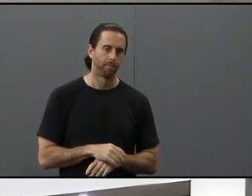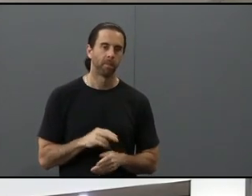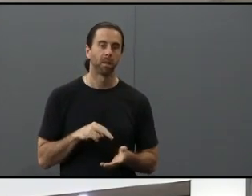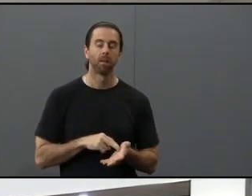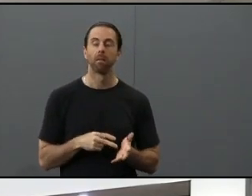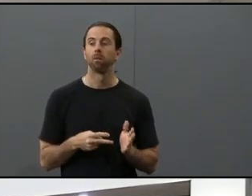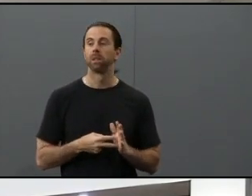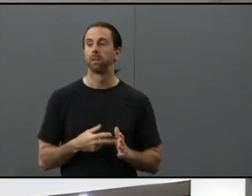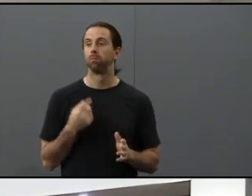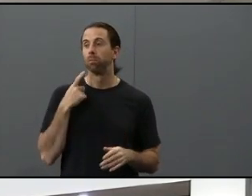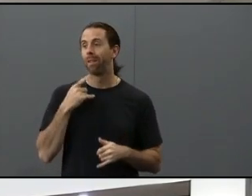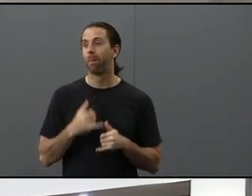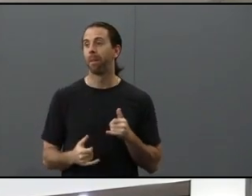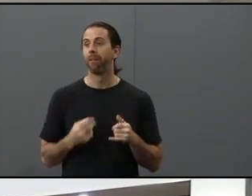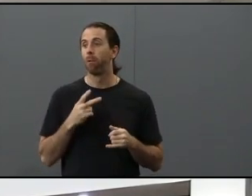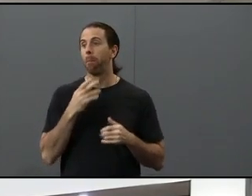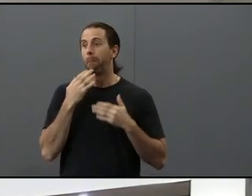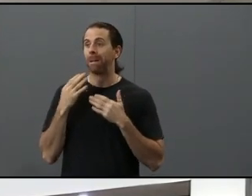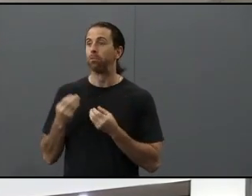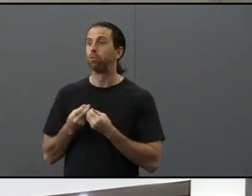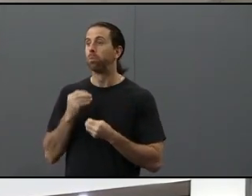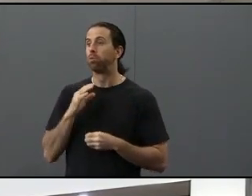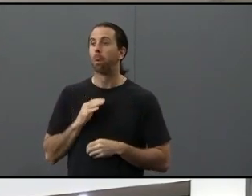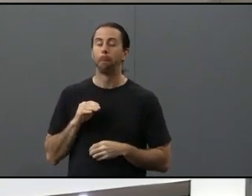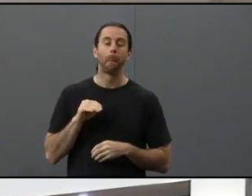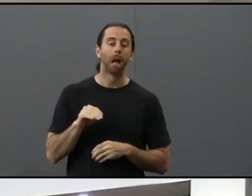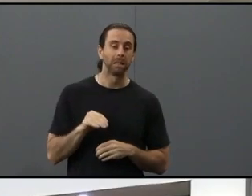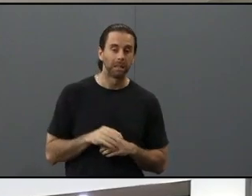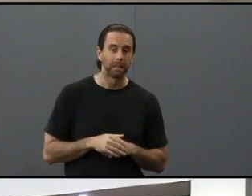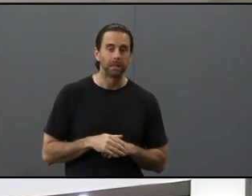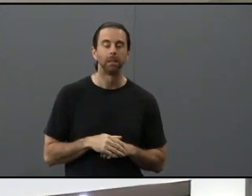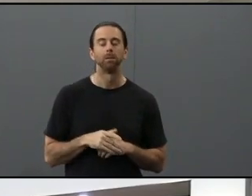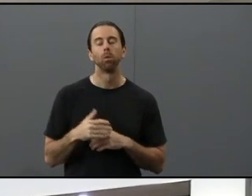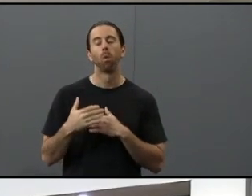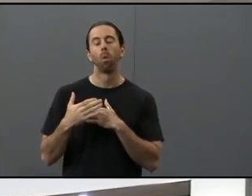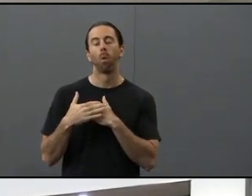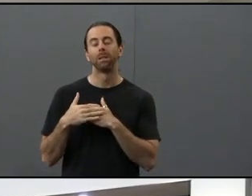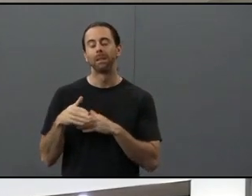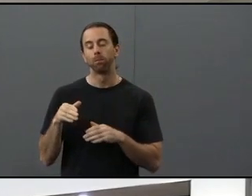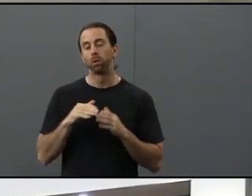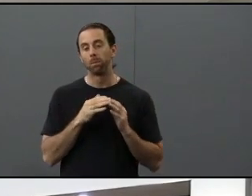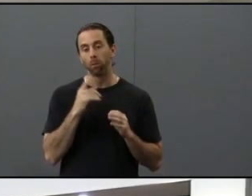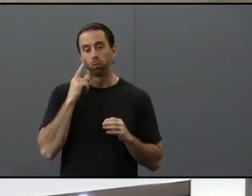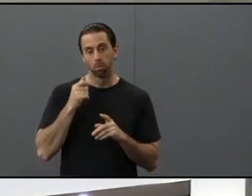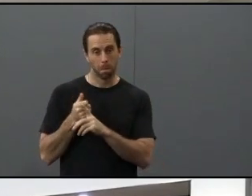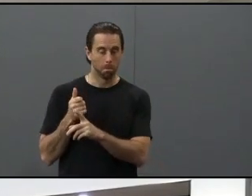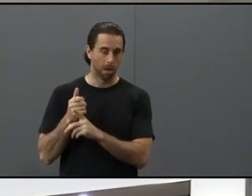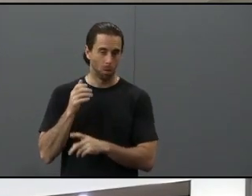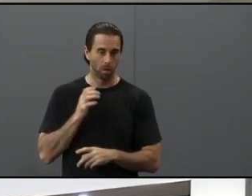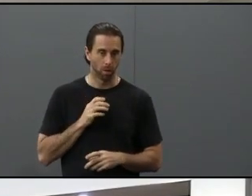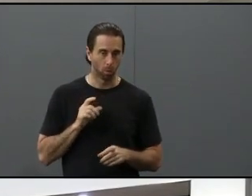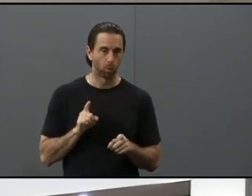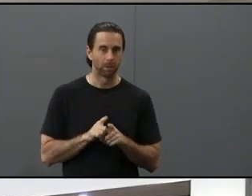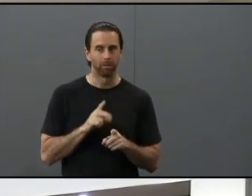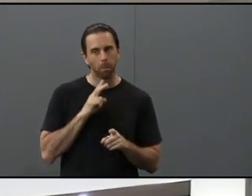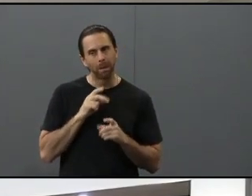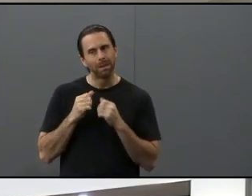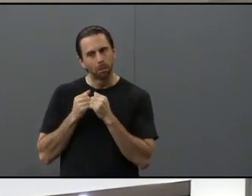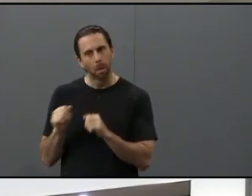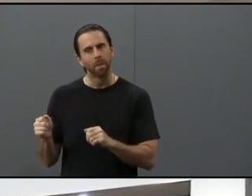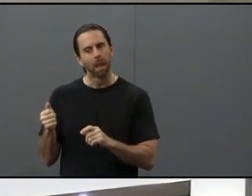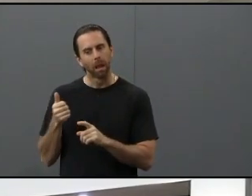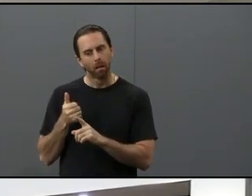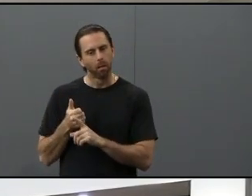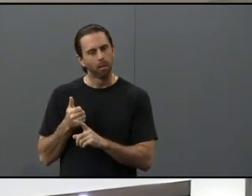peux pour terminer que remercier aussi Monsieur M notre conseiller municipal pour son écoute sa grande disponibilité en tout